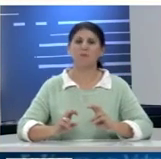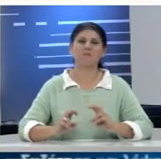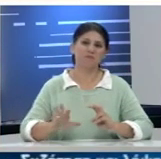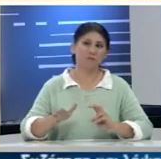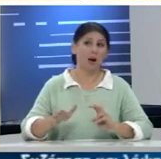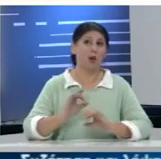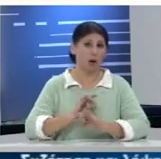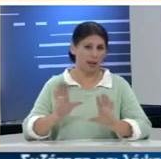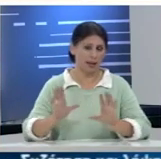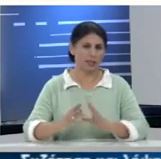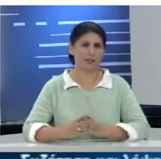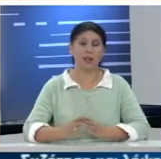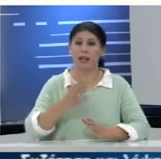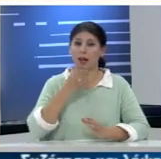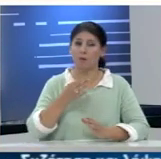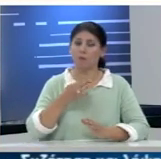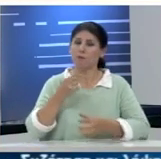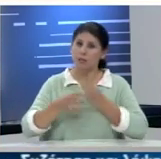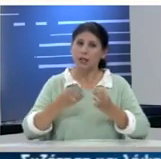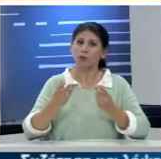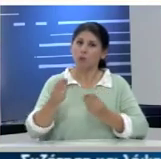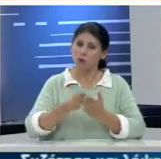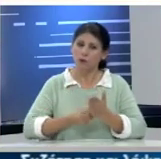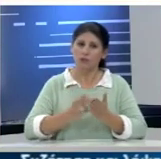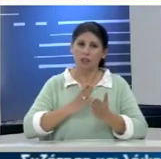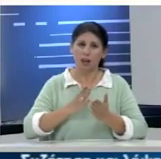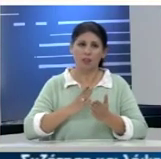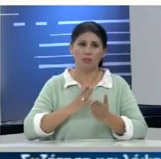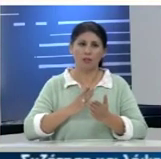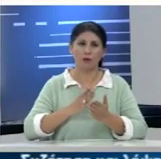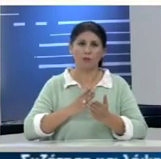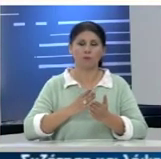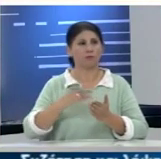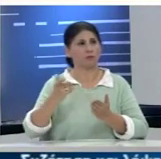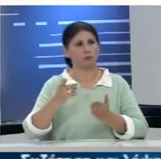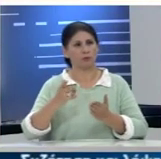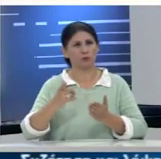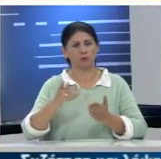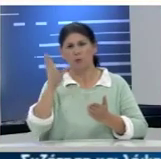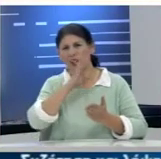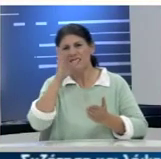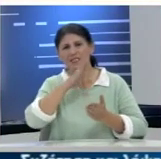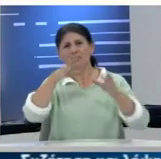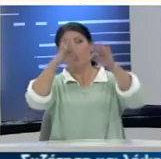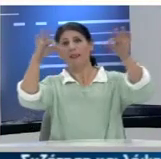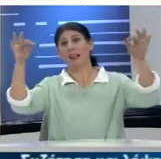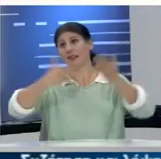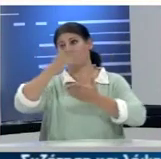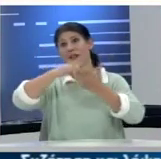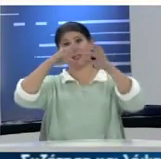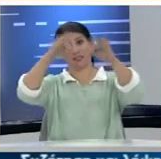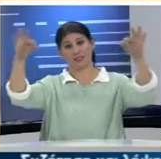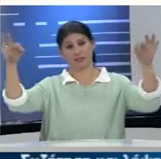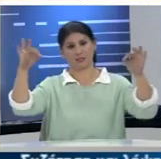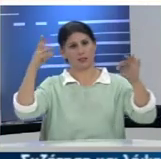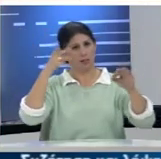κανένας. Και επειδή μιλάτε πολλές φορές και για ανθρώπους που κρεμάστηκαν στα μανταλάκια, ξεχνάτε ότι στη σύγχρονη πολιτική μας